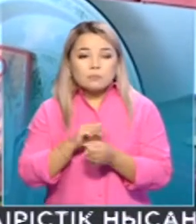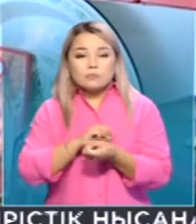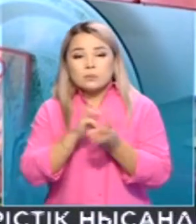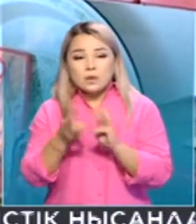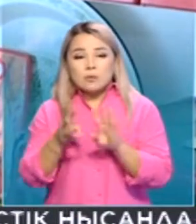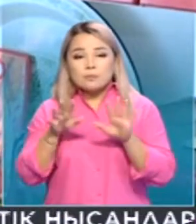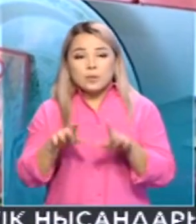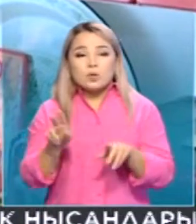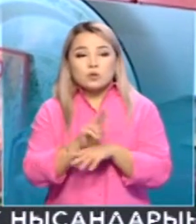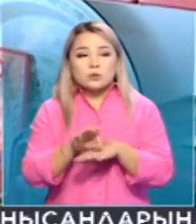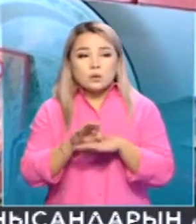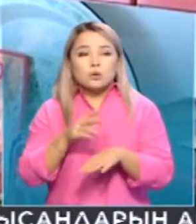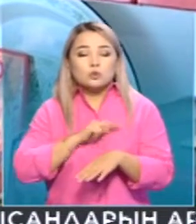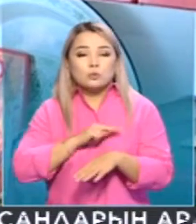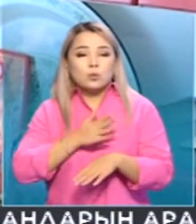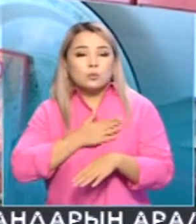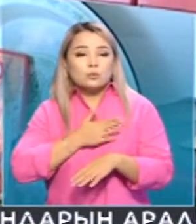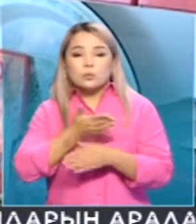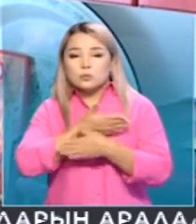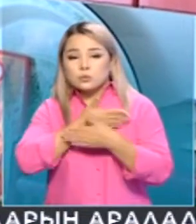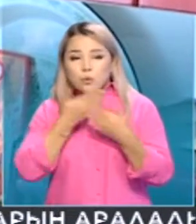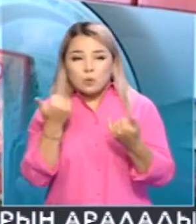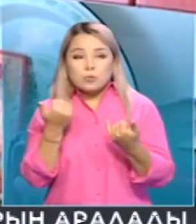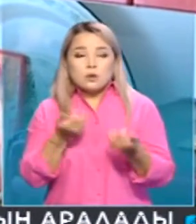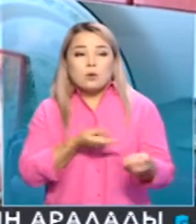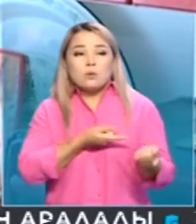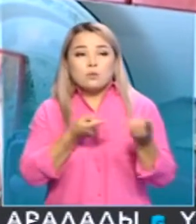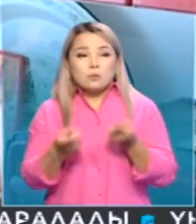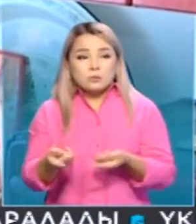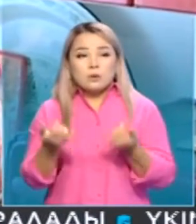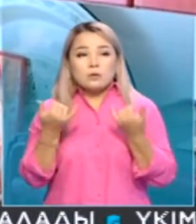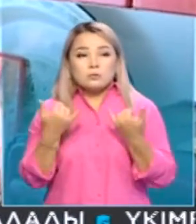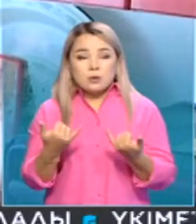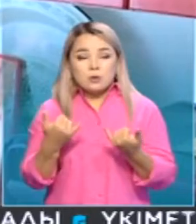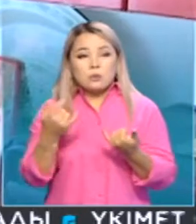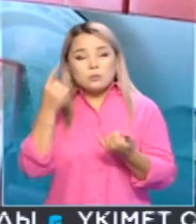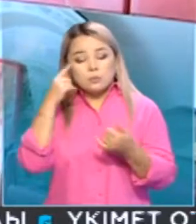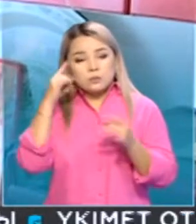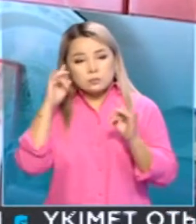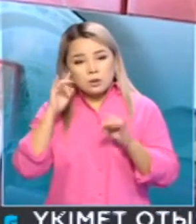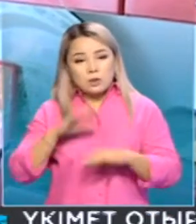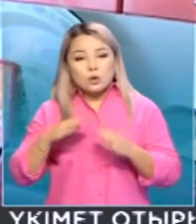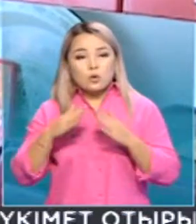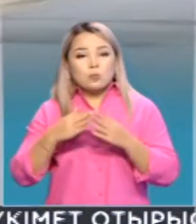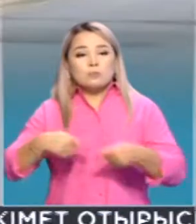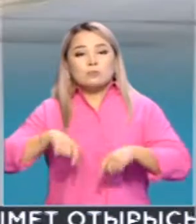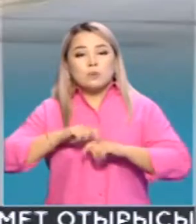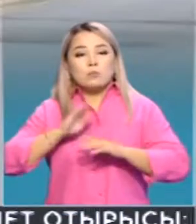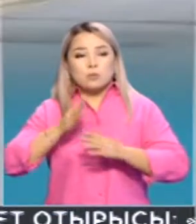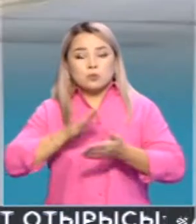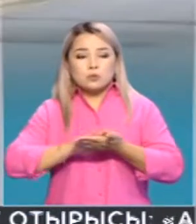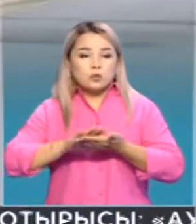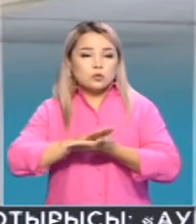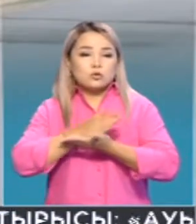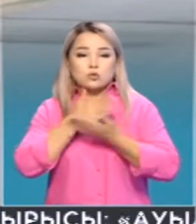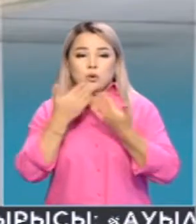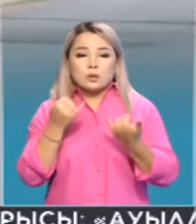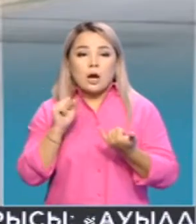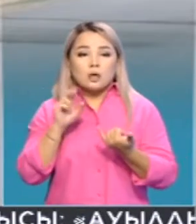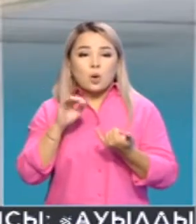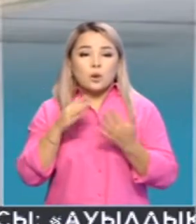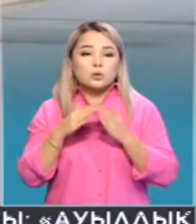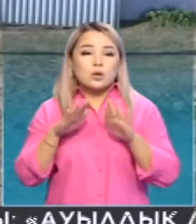Енді қазір өзім жұмыста жоқпын. Көшіріп әкелгенді ойбай қатырамыз. Жұмыс тауып береміз деген. Ақтоғайдағы 8